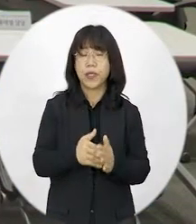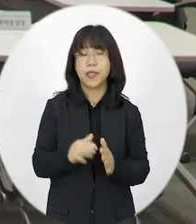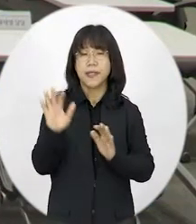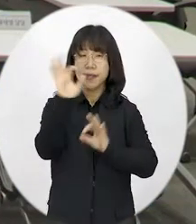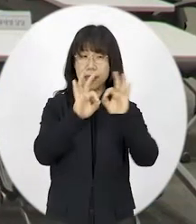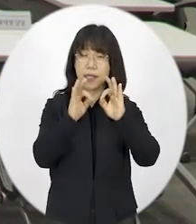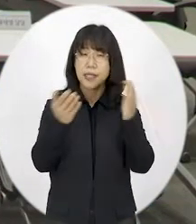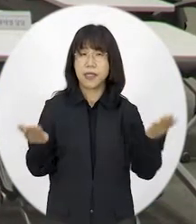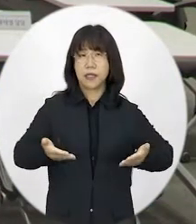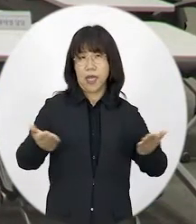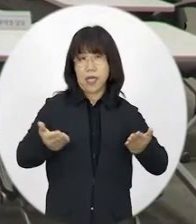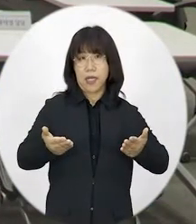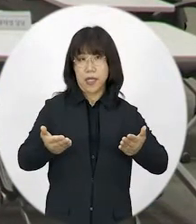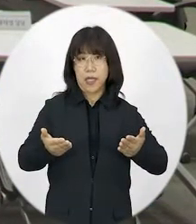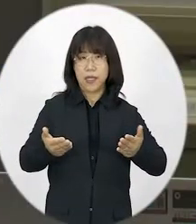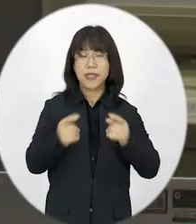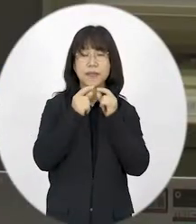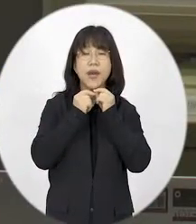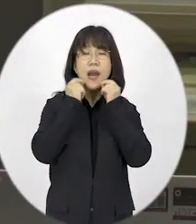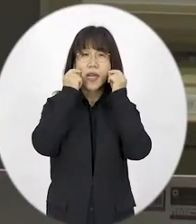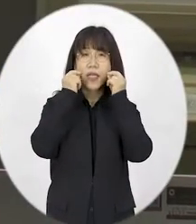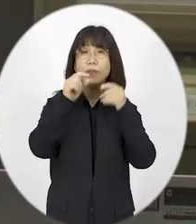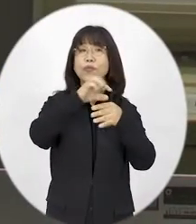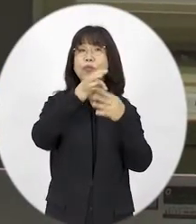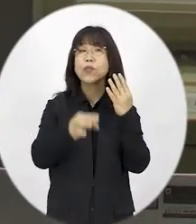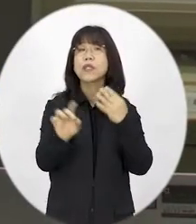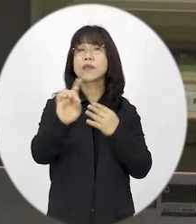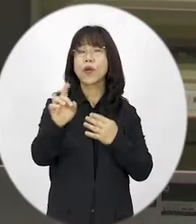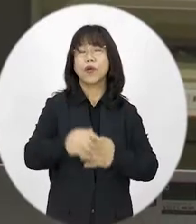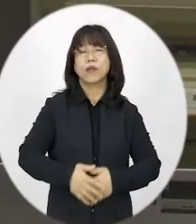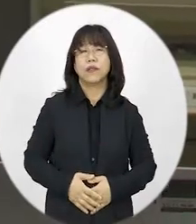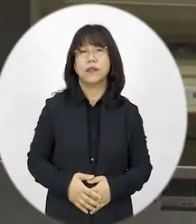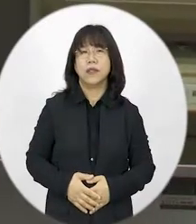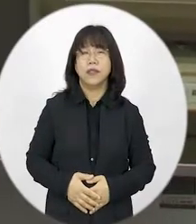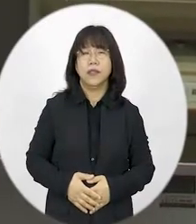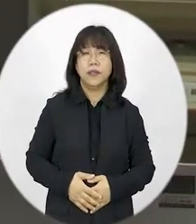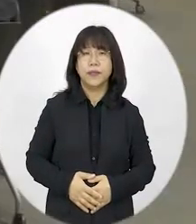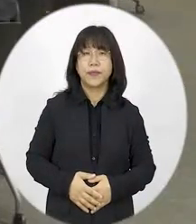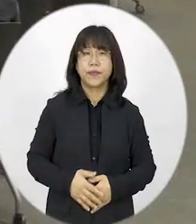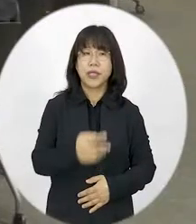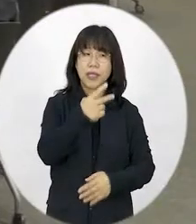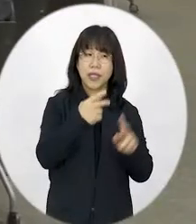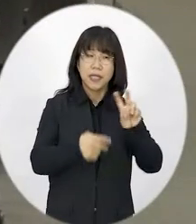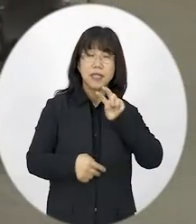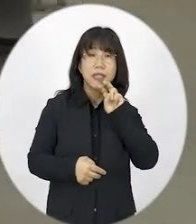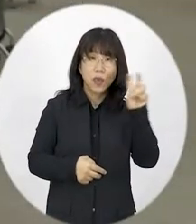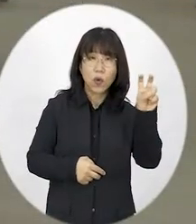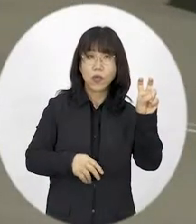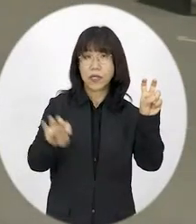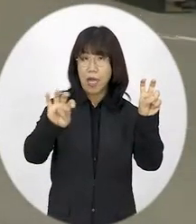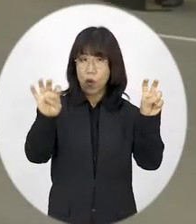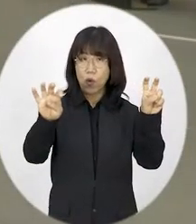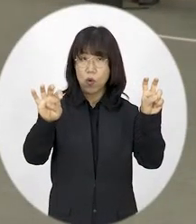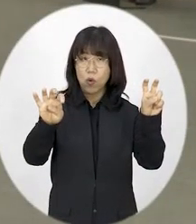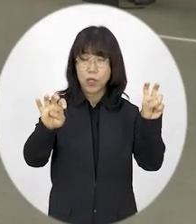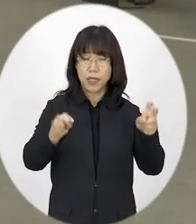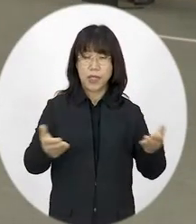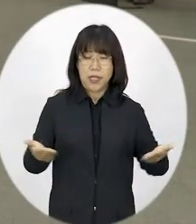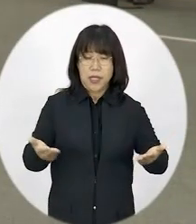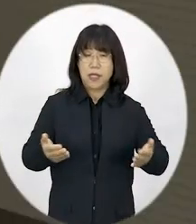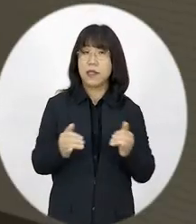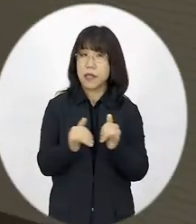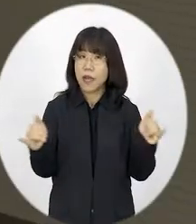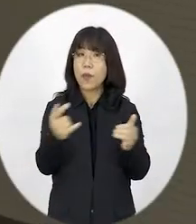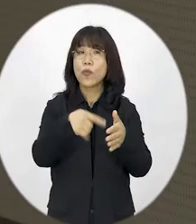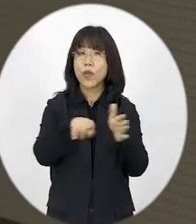찾아가는 2040 직장인 스마일 프로젝트는 강서구 정신건강복지센터를 중심으로 2040세대 직장인의